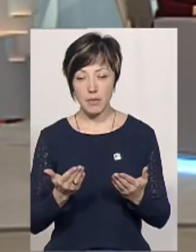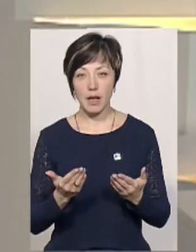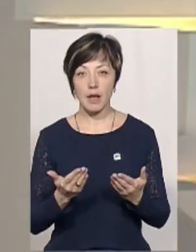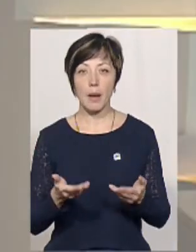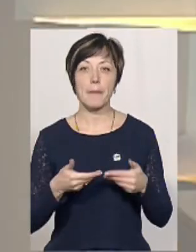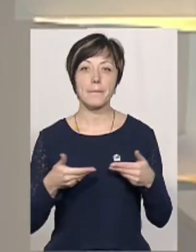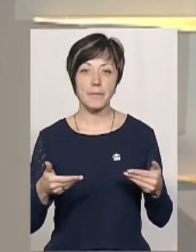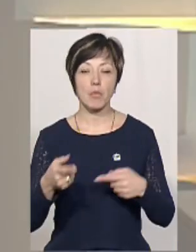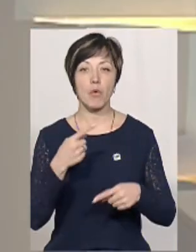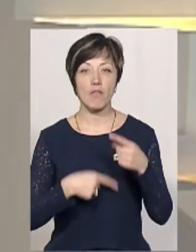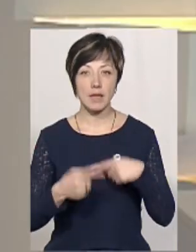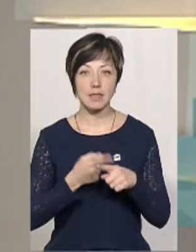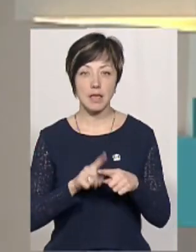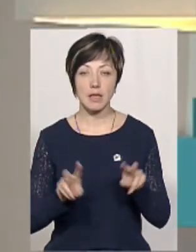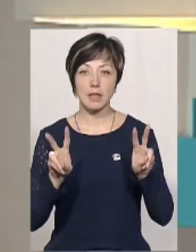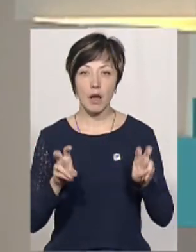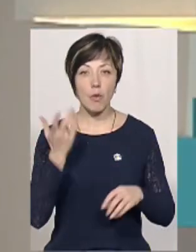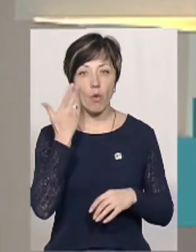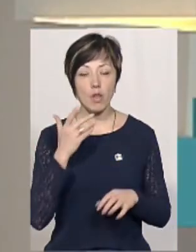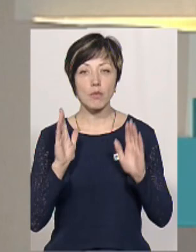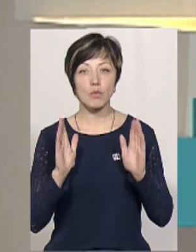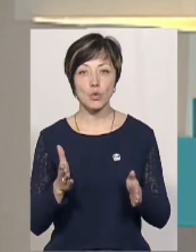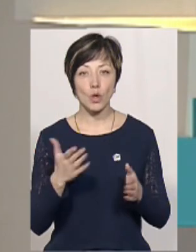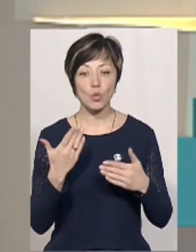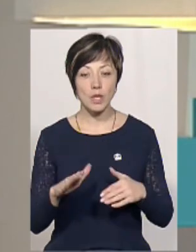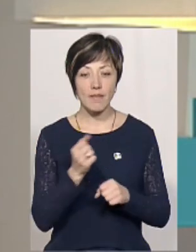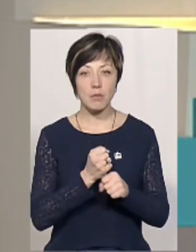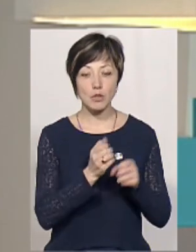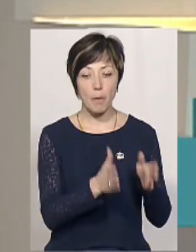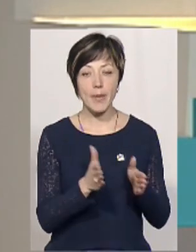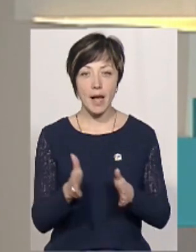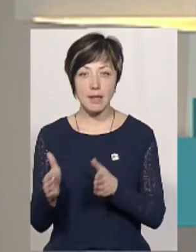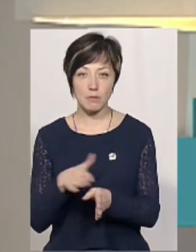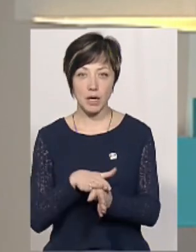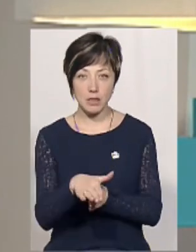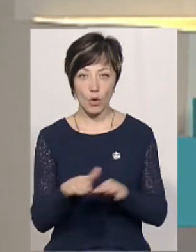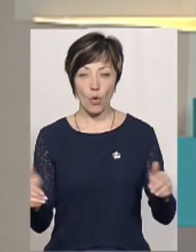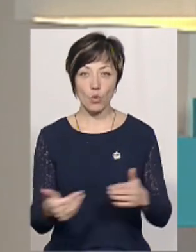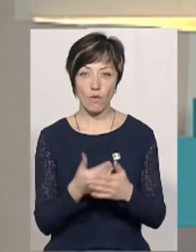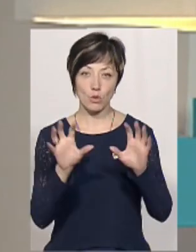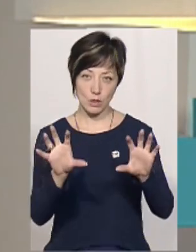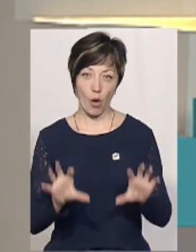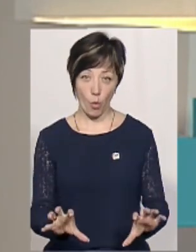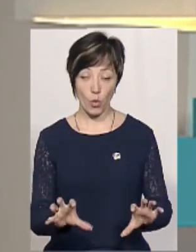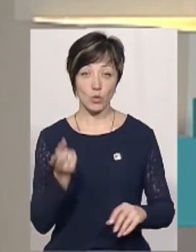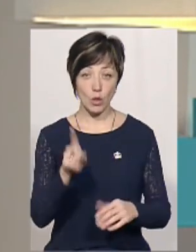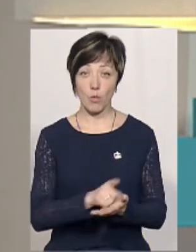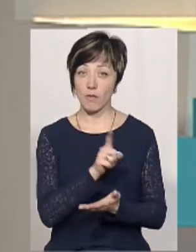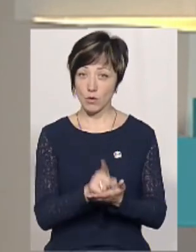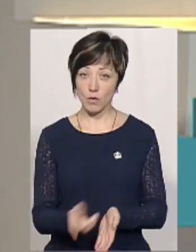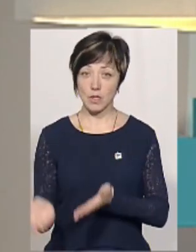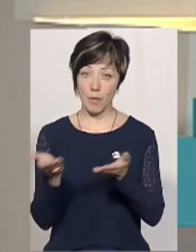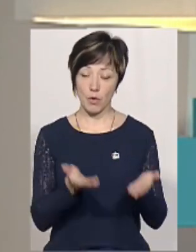Валентино. Ми повернемося до цієї теми, коли буде відпрацьовано механізм реалізації оновленого закону. Тоді